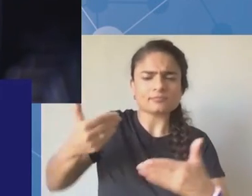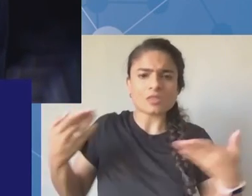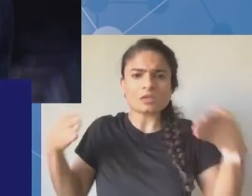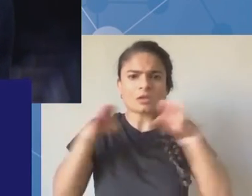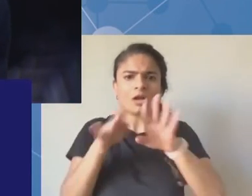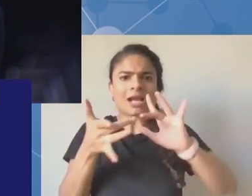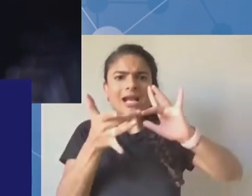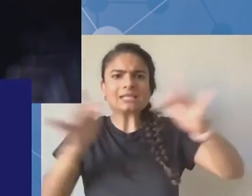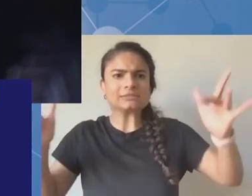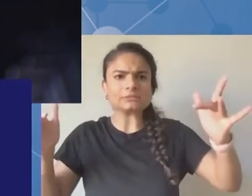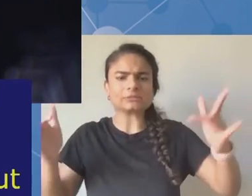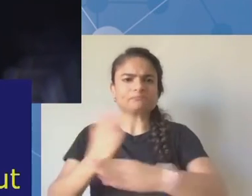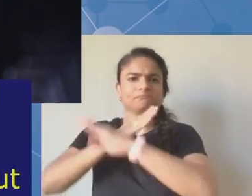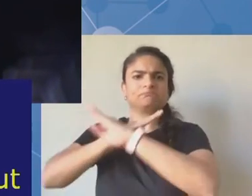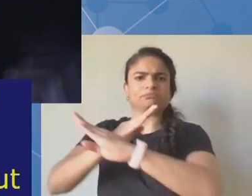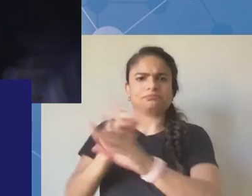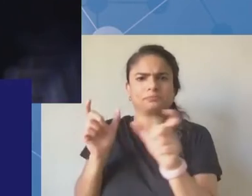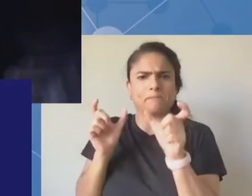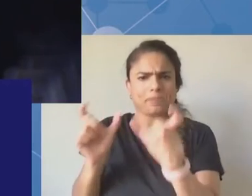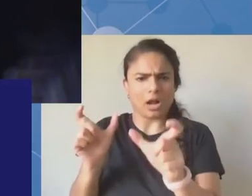ходе этого саммита.